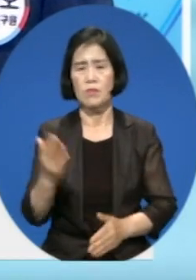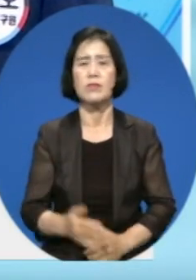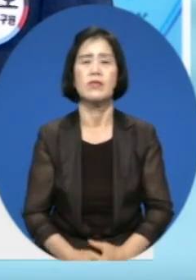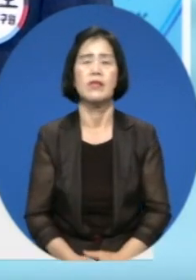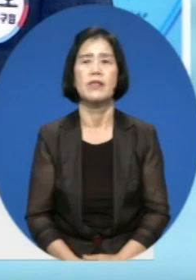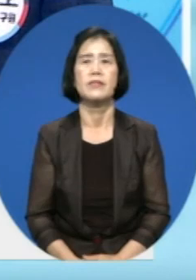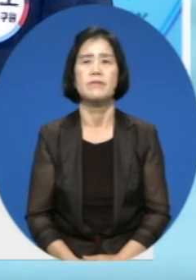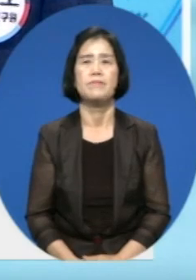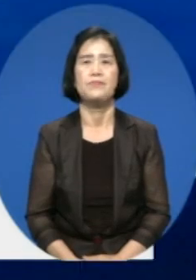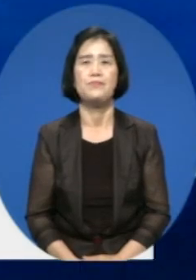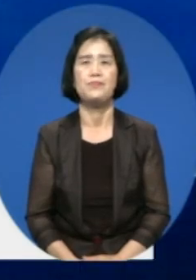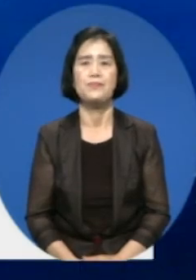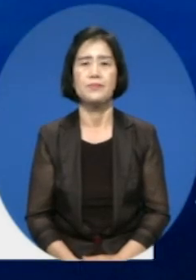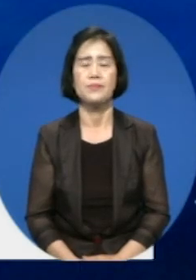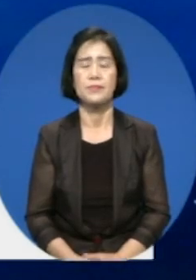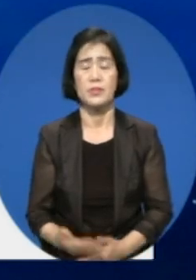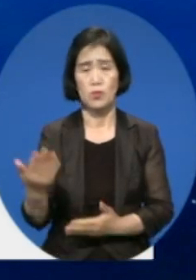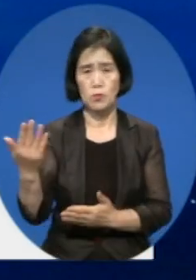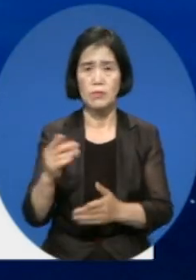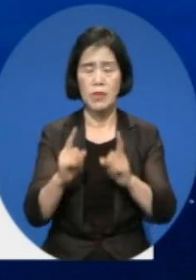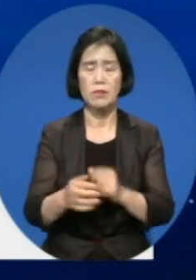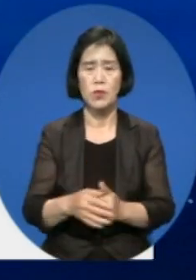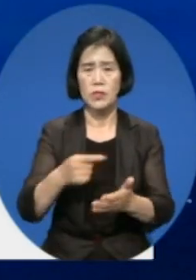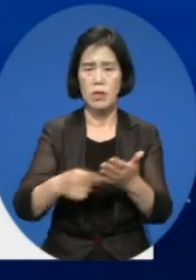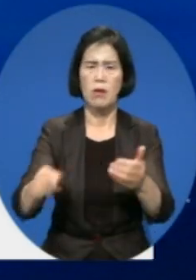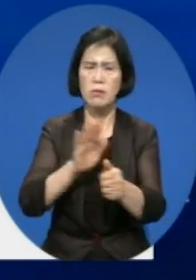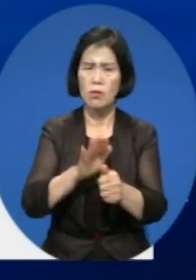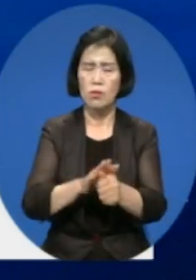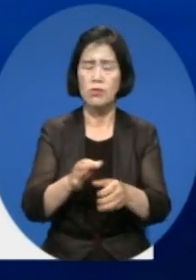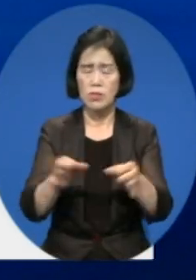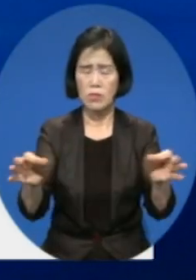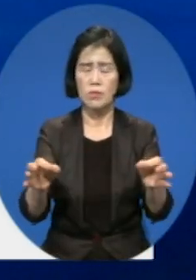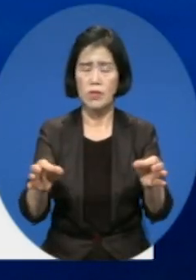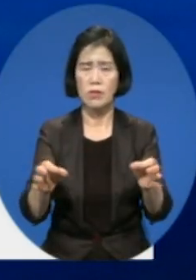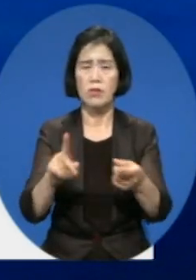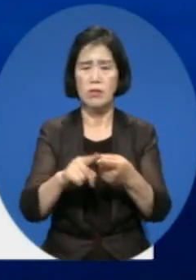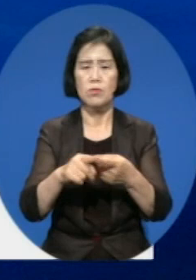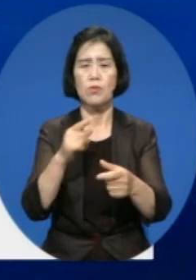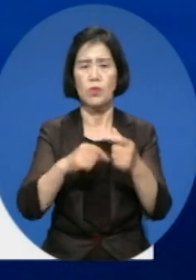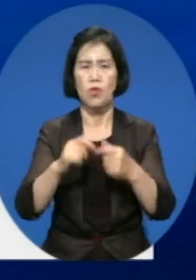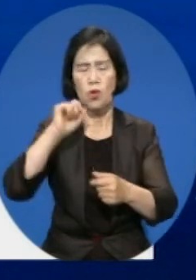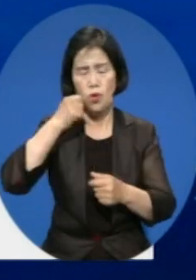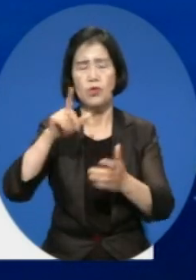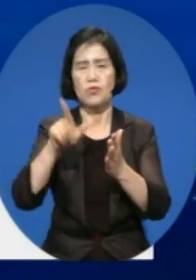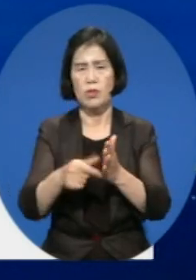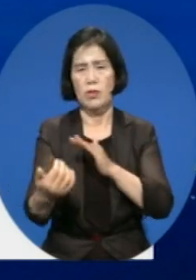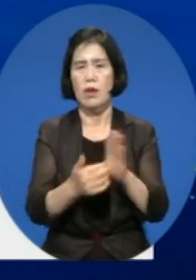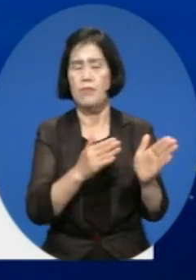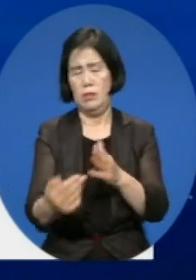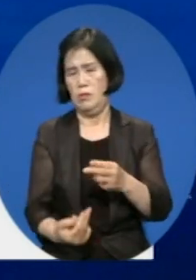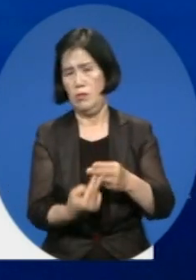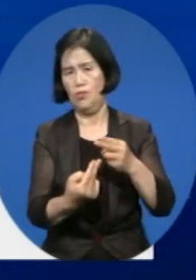합니다. 알겠습니다. 지금 고모님께서는 이번에 재난지원금을 지급하는 그 부분에 대해서 좀 더 어려울 때를 좀 대비해야 되지